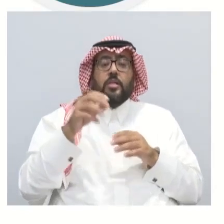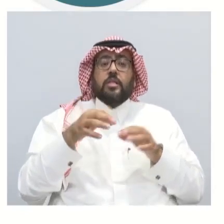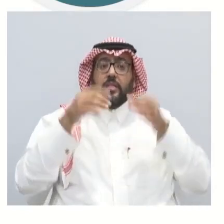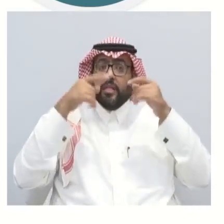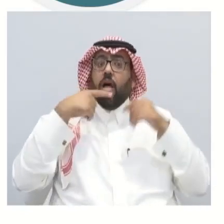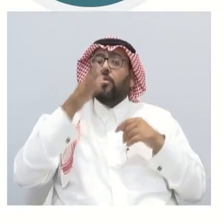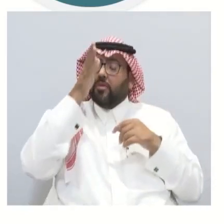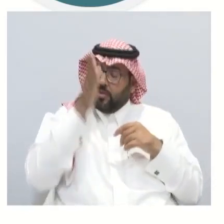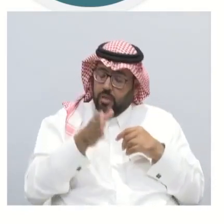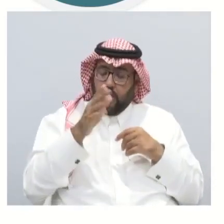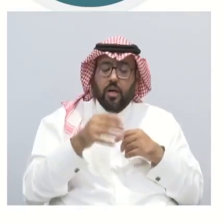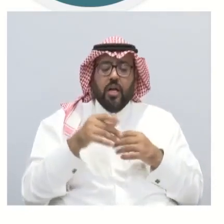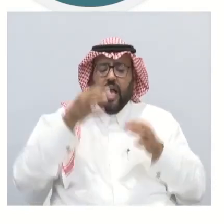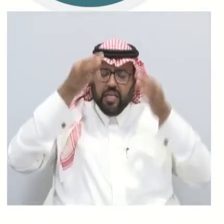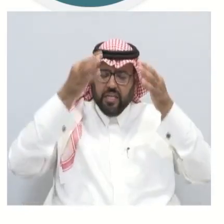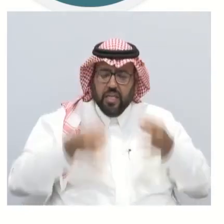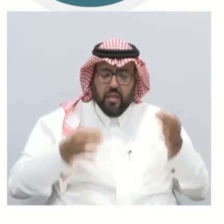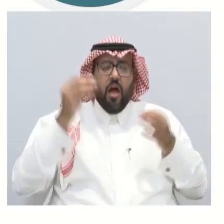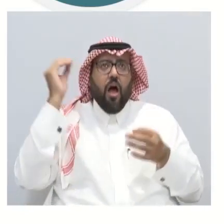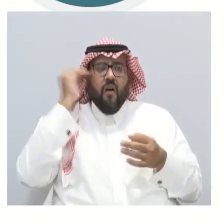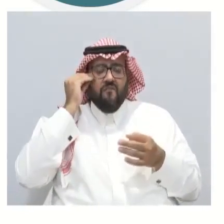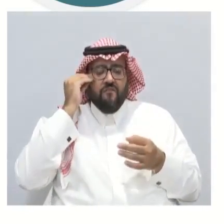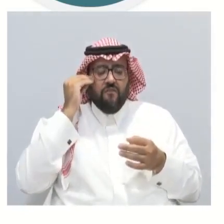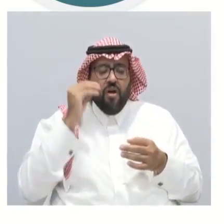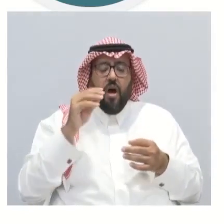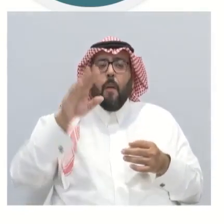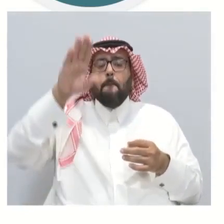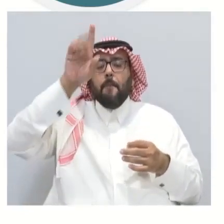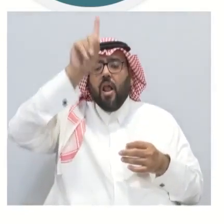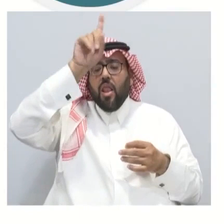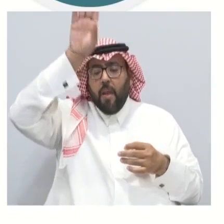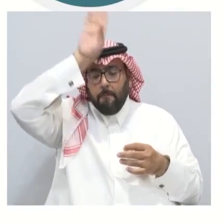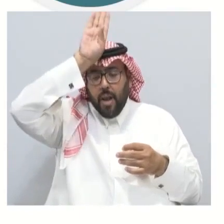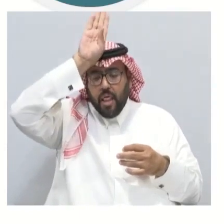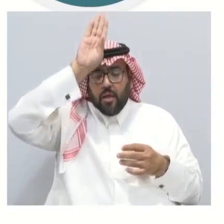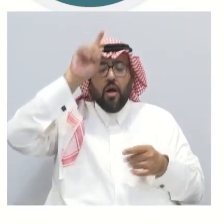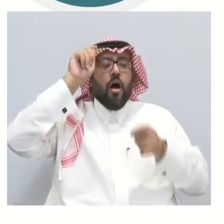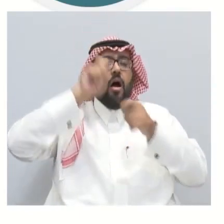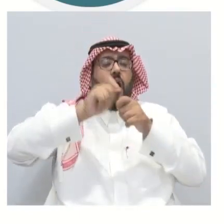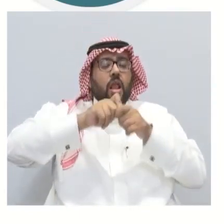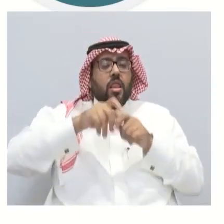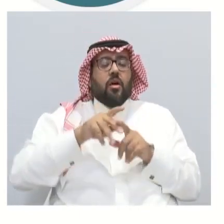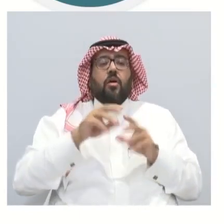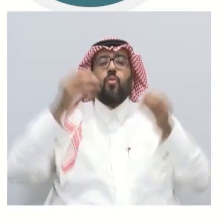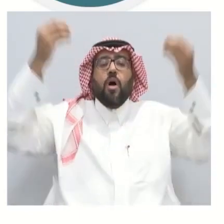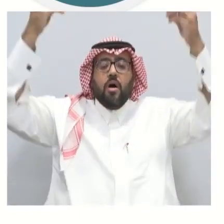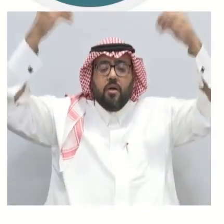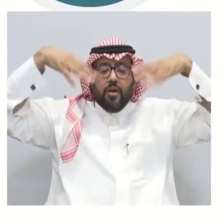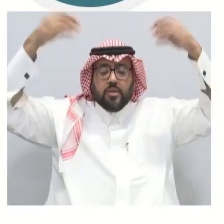وانه سبحانه هو المتفرد بالملك والخلق والرزق